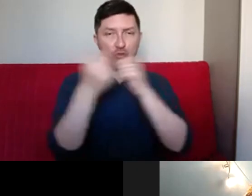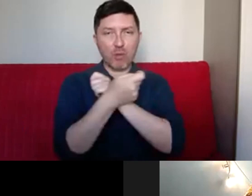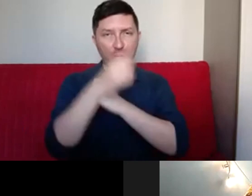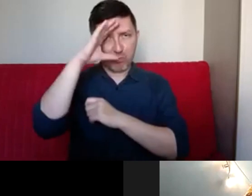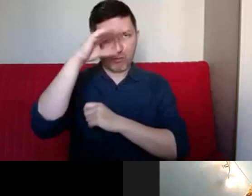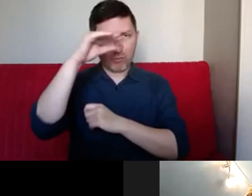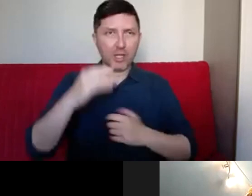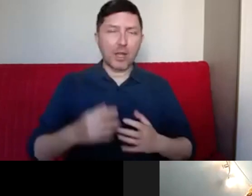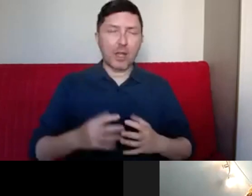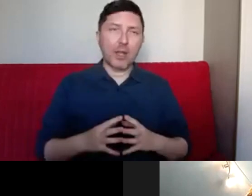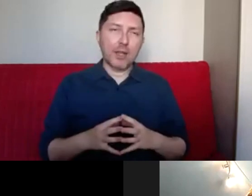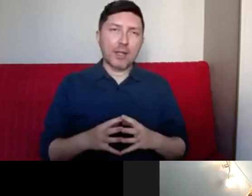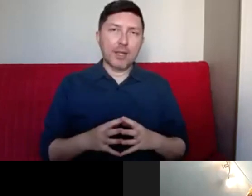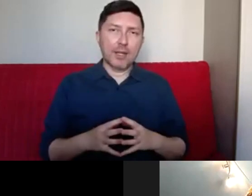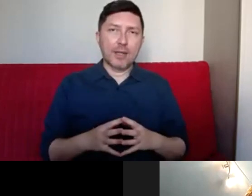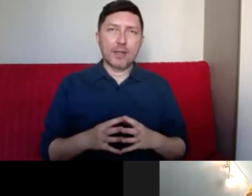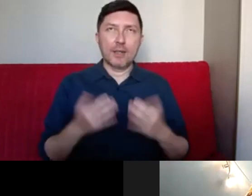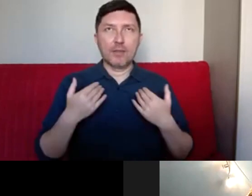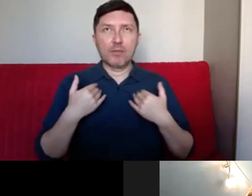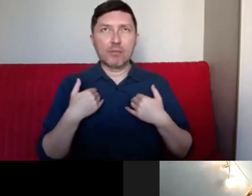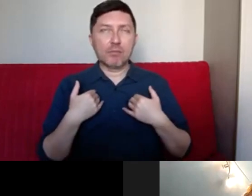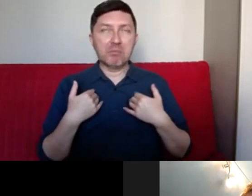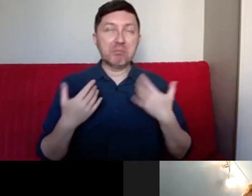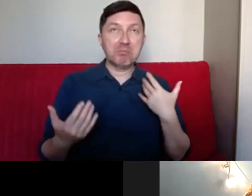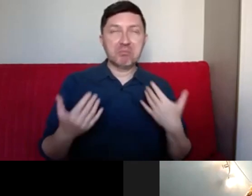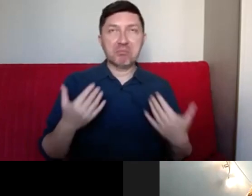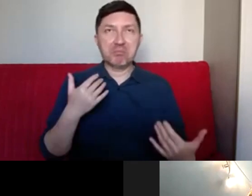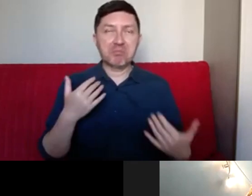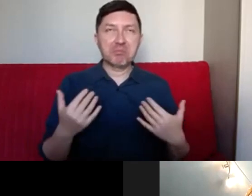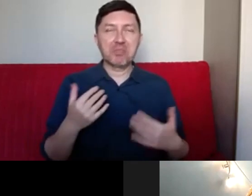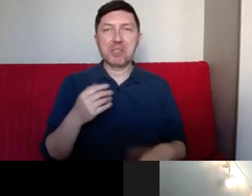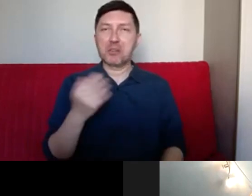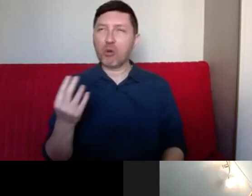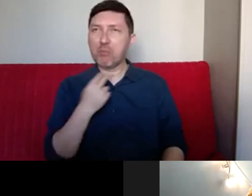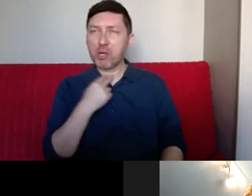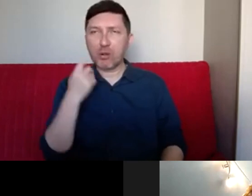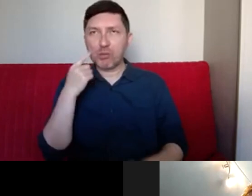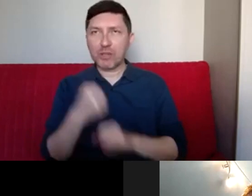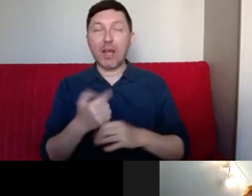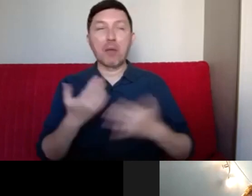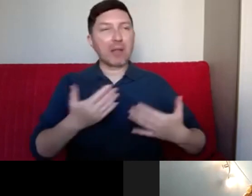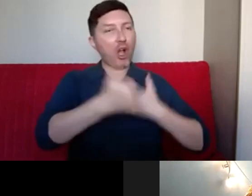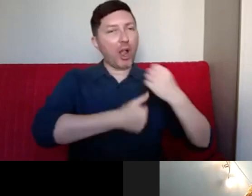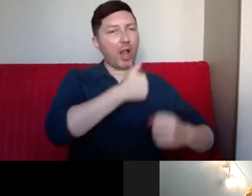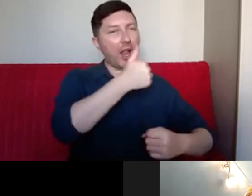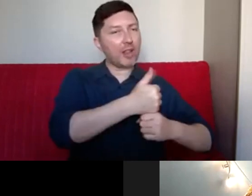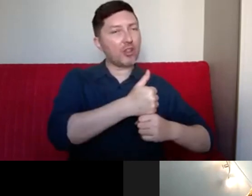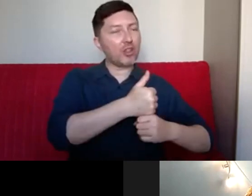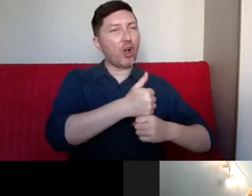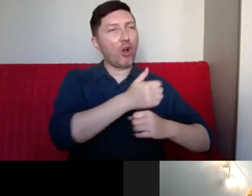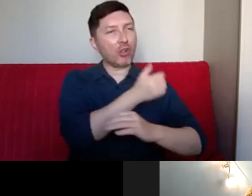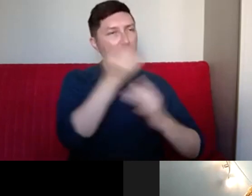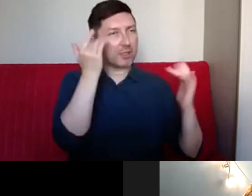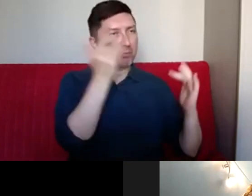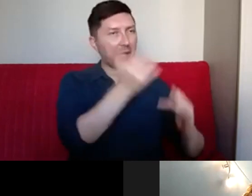vraiment connaissance de savoir ce qui pouvait être bloqué, etc. Maintenant que j'ai pratiquement un an de reliquat avec SNCF, là,